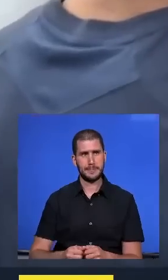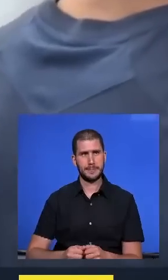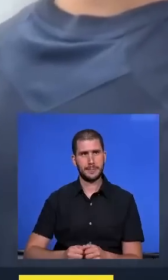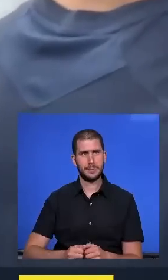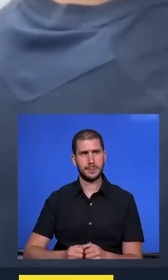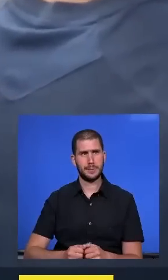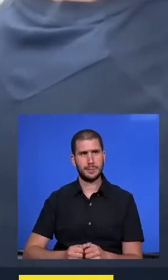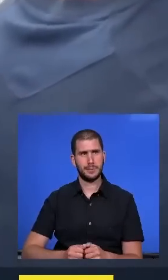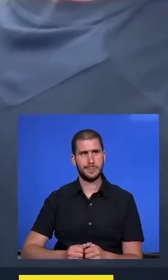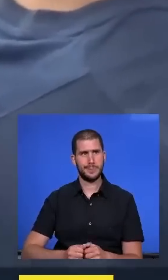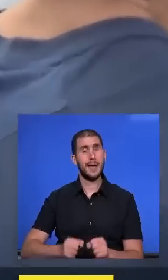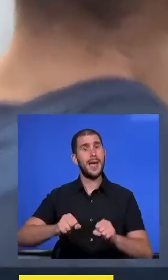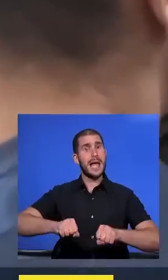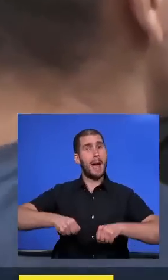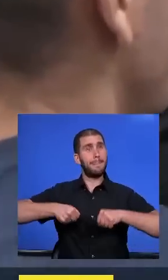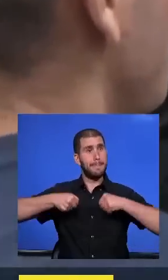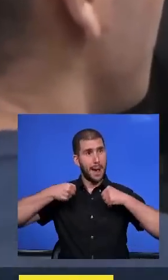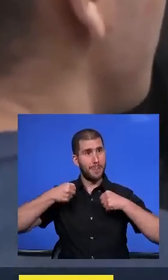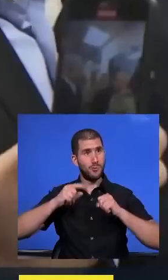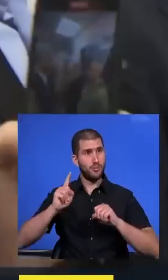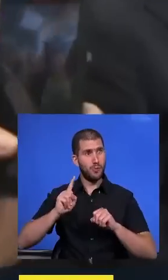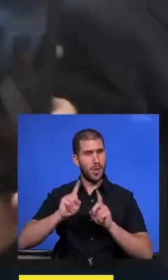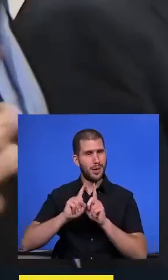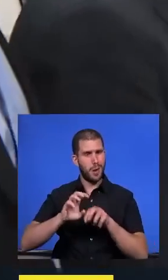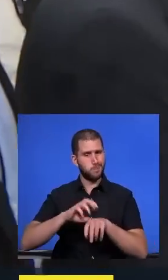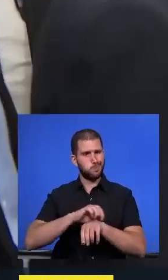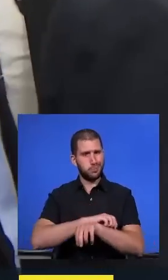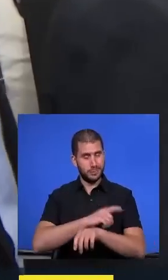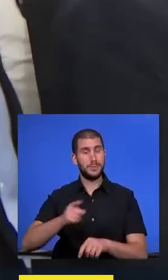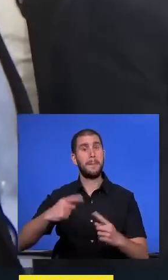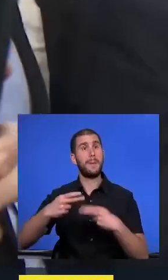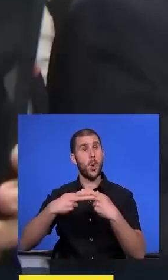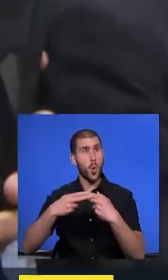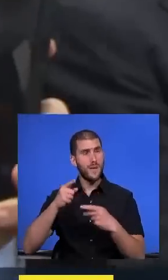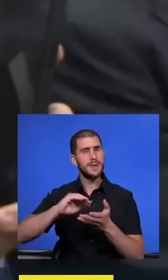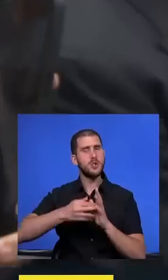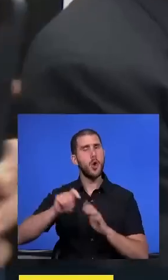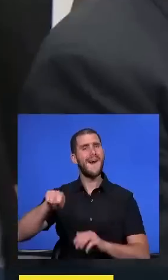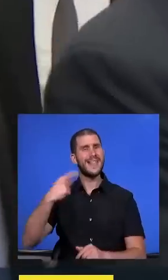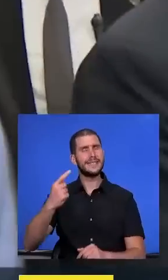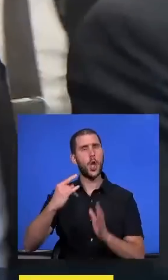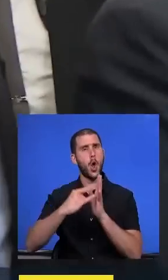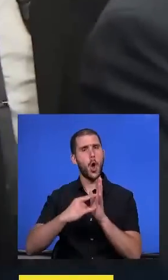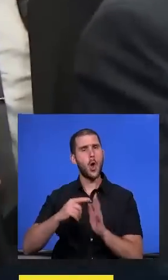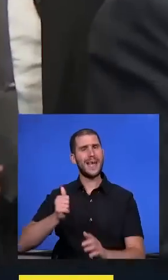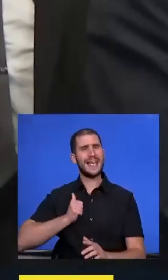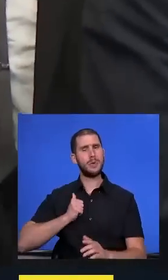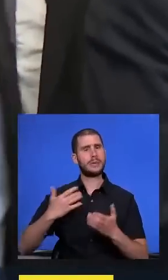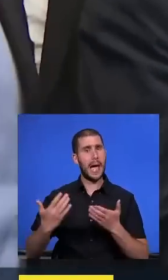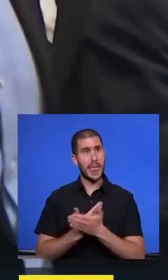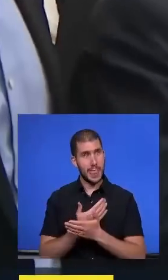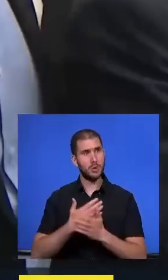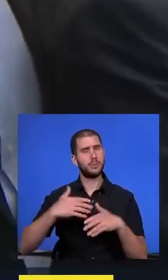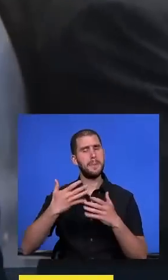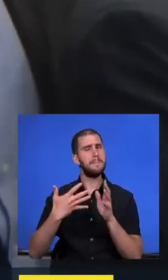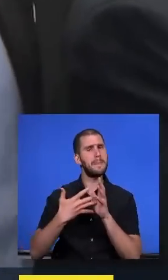מתוח את הגרביים, שלא יהיה לכם קפצ'וצ'ים. בימים הקרובים יובא לאישור הכנסת חוק הגיוס החדש, שמעמיד